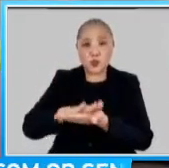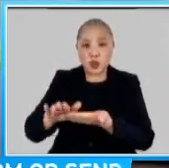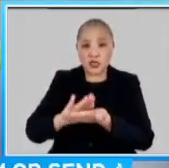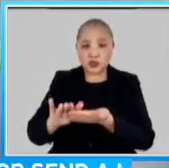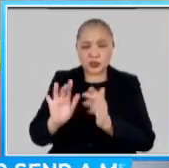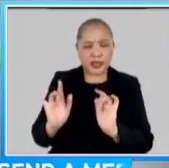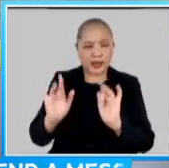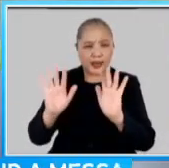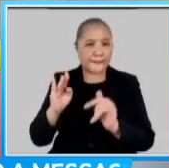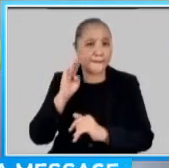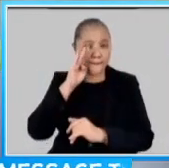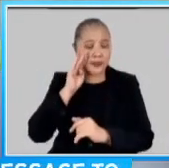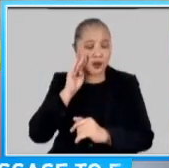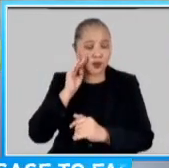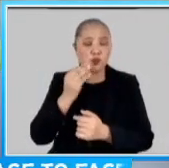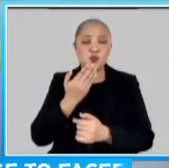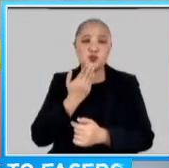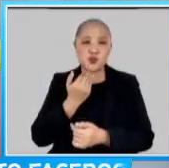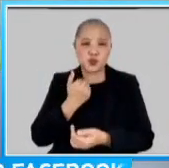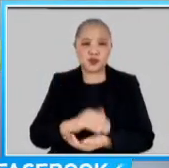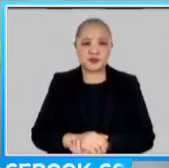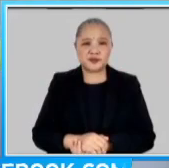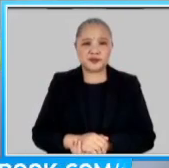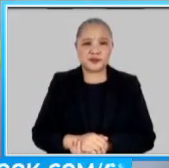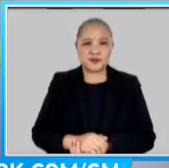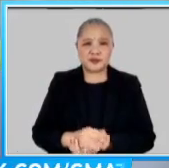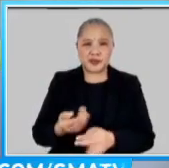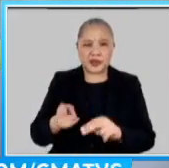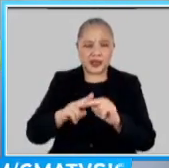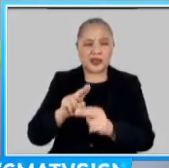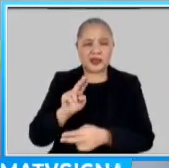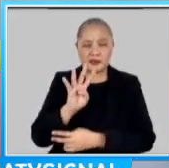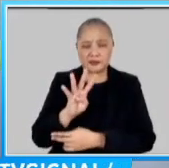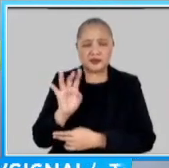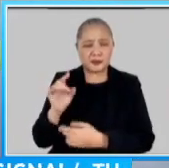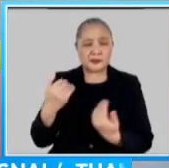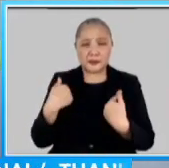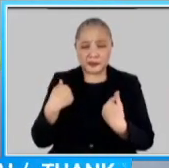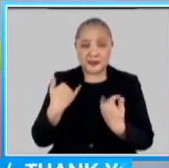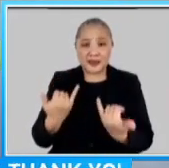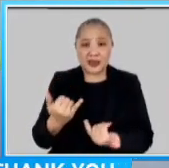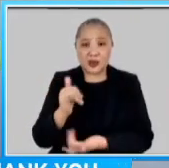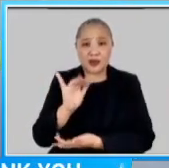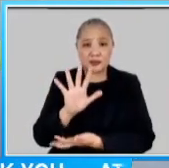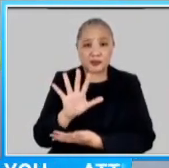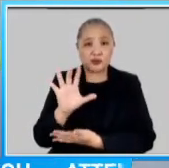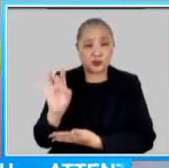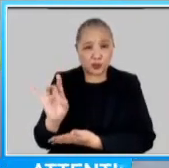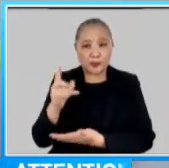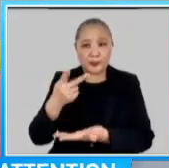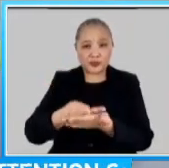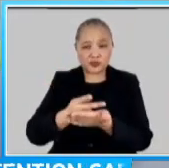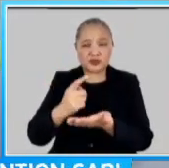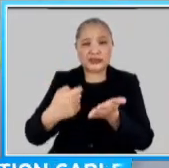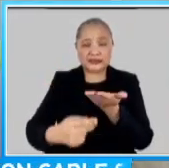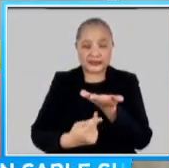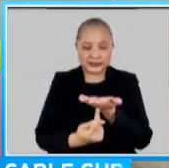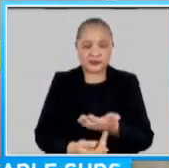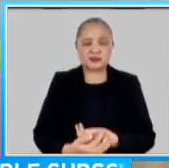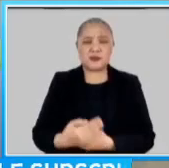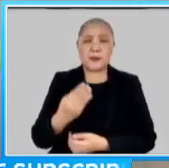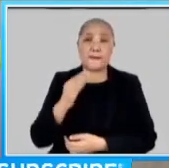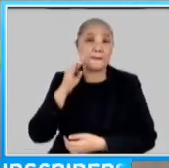na dating 48 piso kada kilo, ngayon ay 52 piso na ang kada kilo. Habang ang brown sugar na